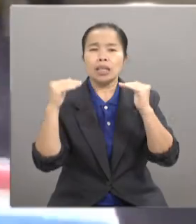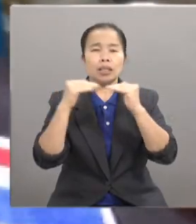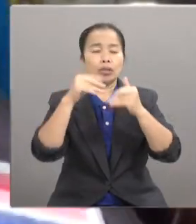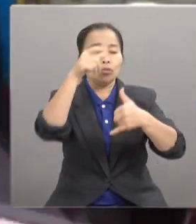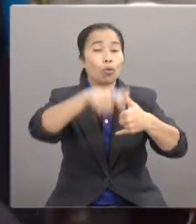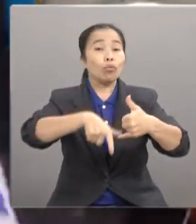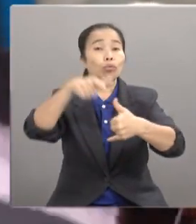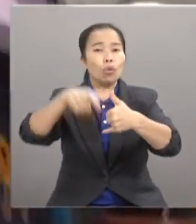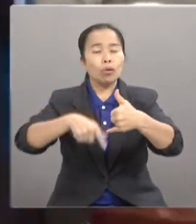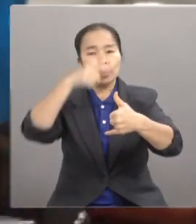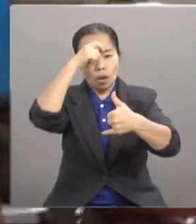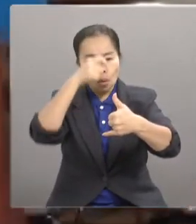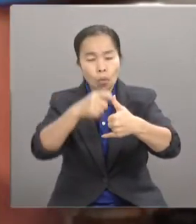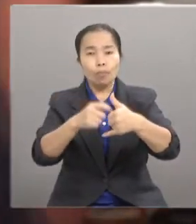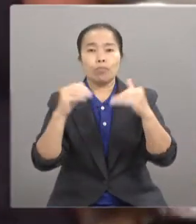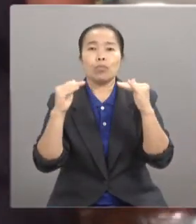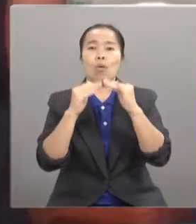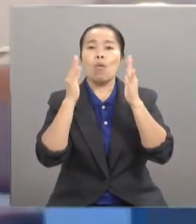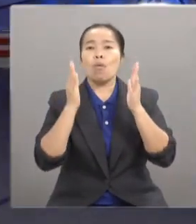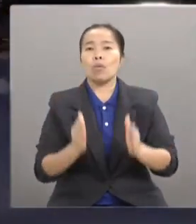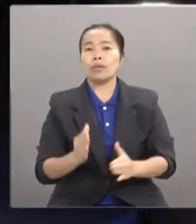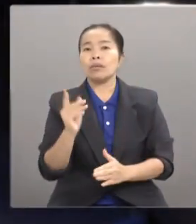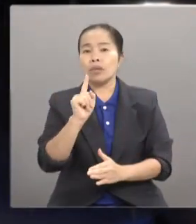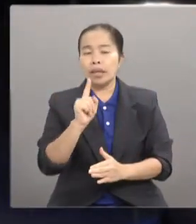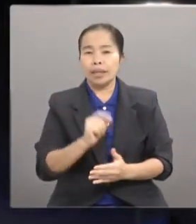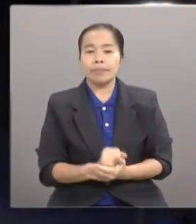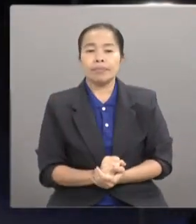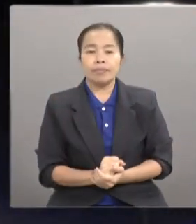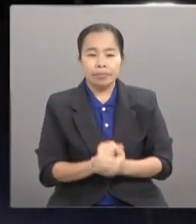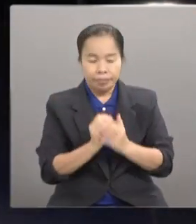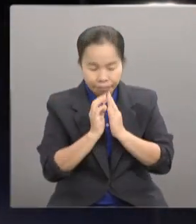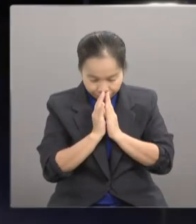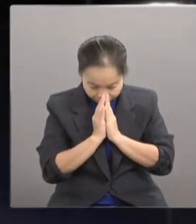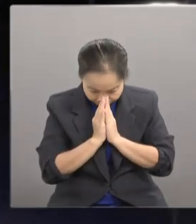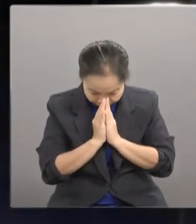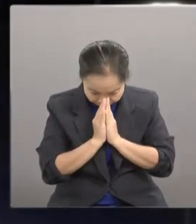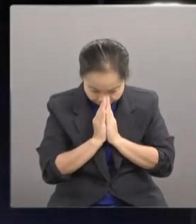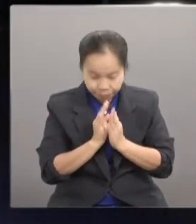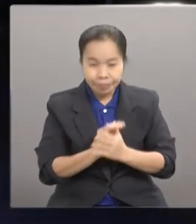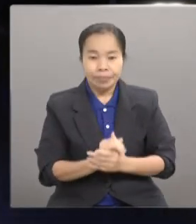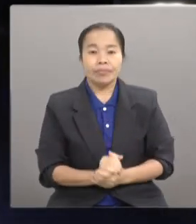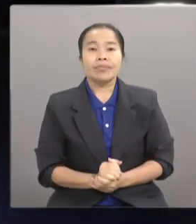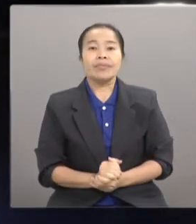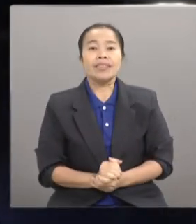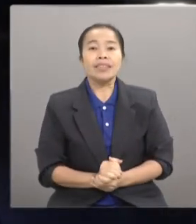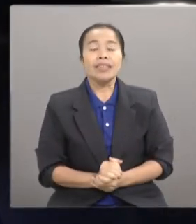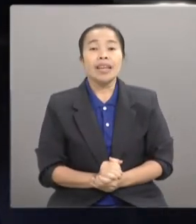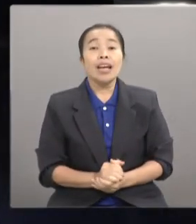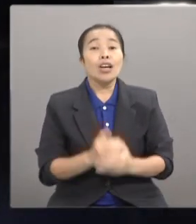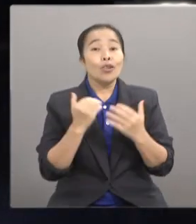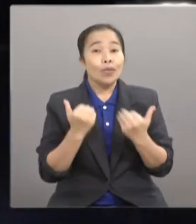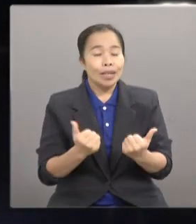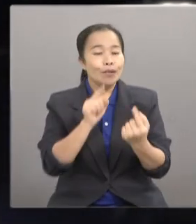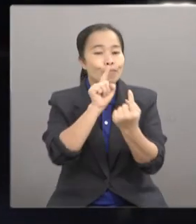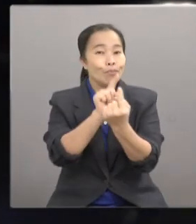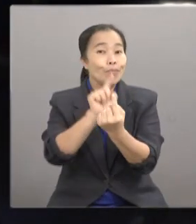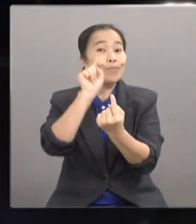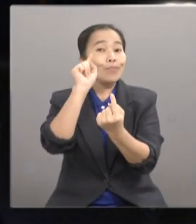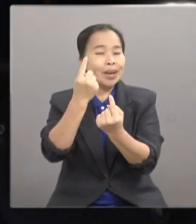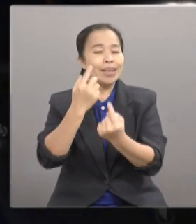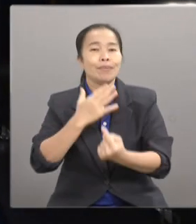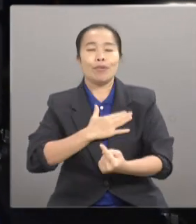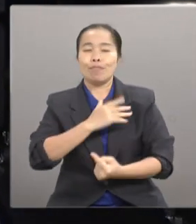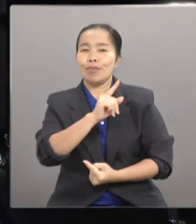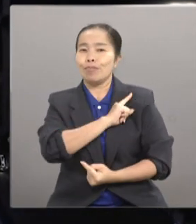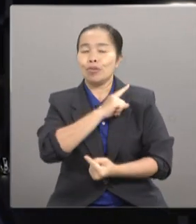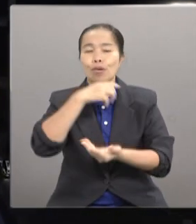ุคคลและเขารบศักษีควเป็มนุษย์สสดีครัคผชมครักลบมาพบกับผมที่ vida de